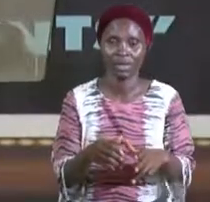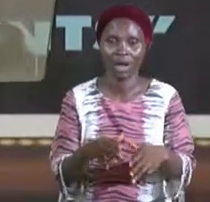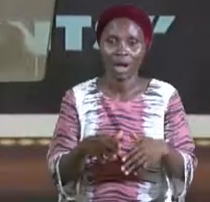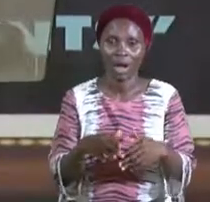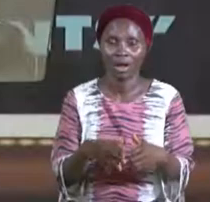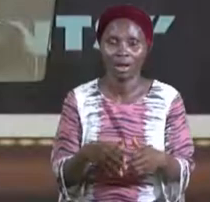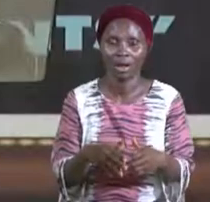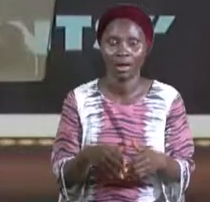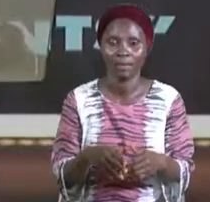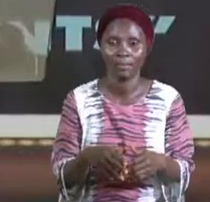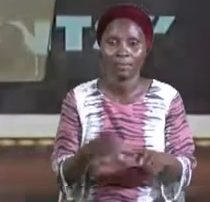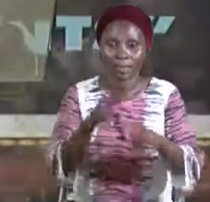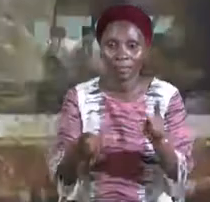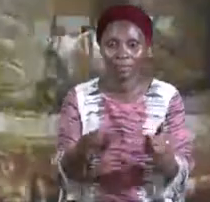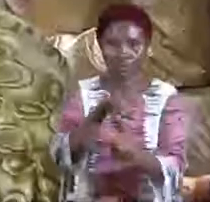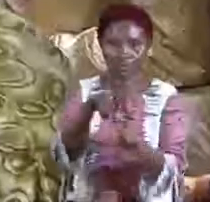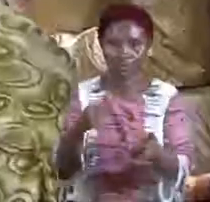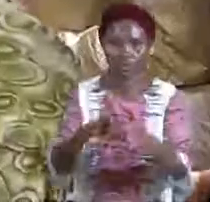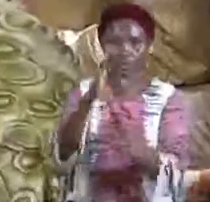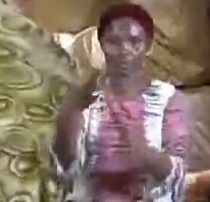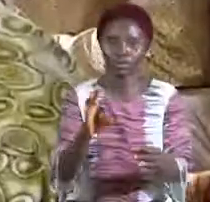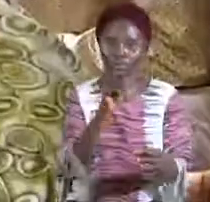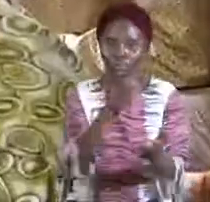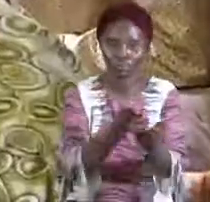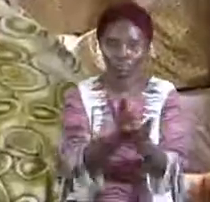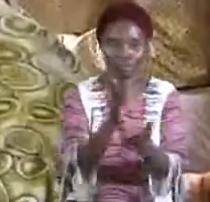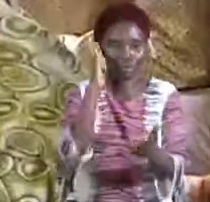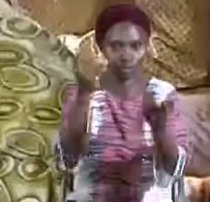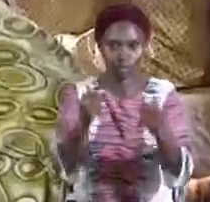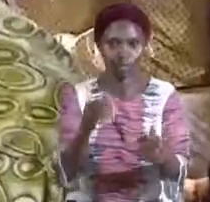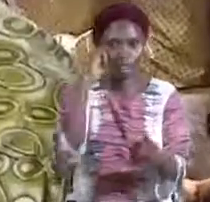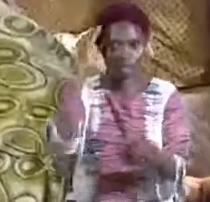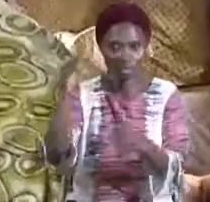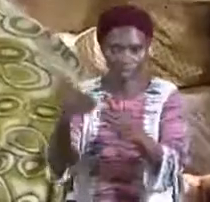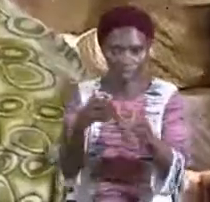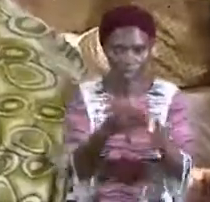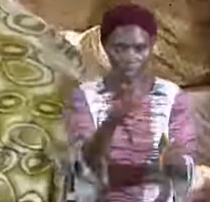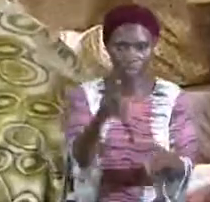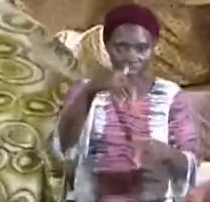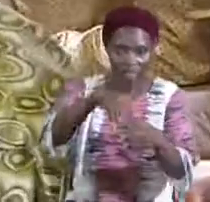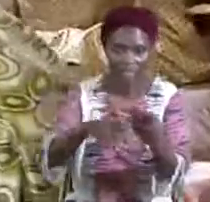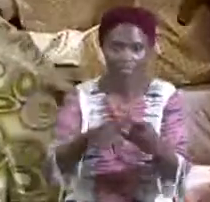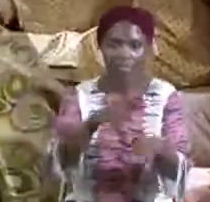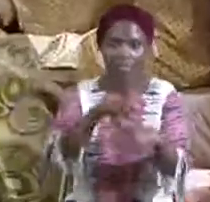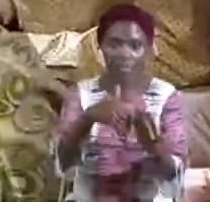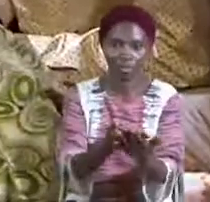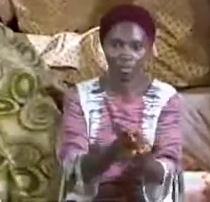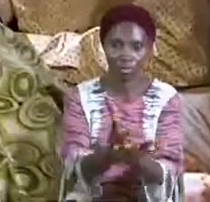sera venu, l'Esprit de vérité, il vous conduira dans toute la vérité. Il vous conduira dans toute la